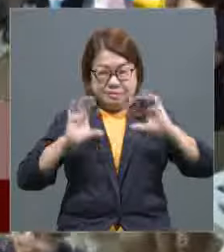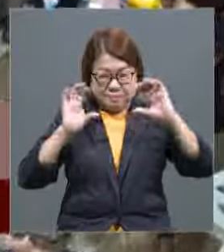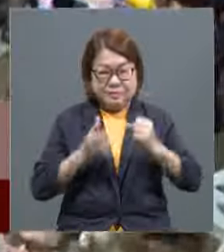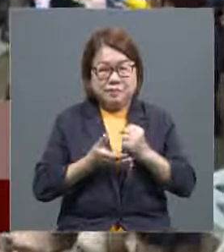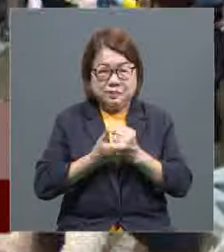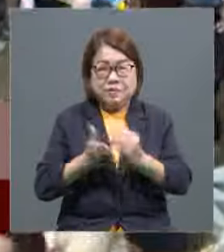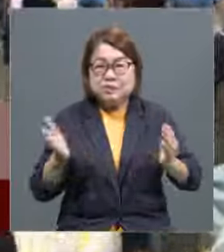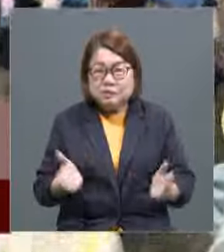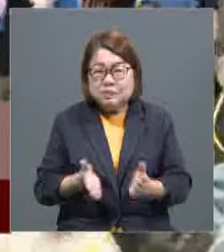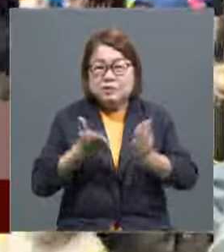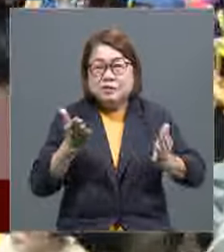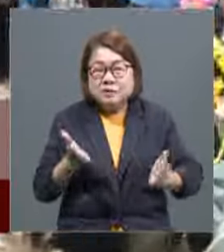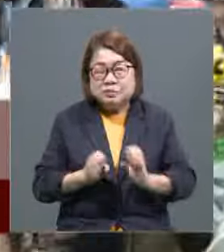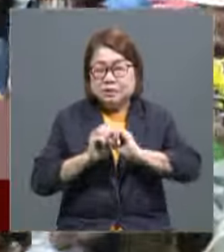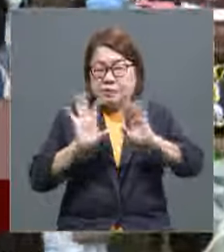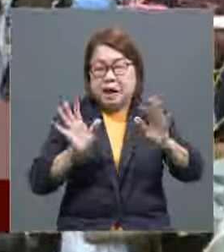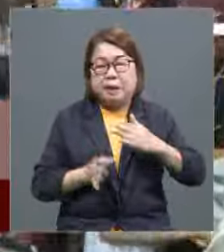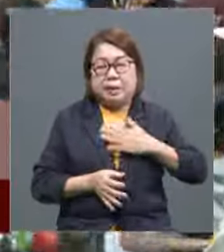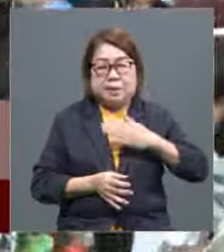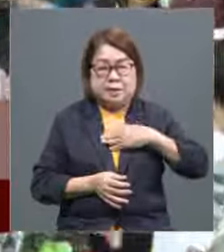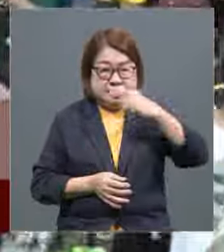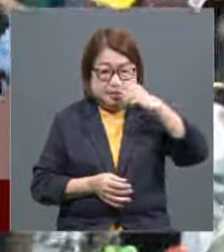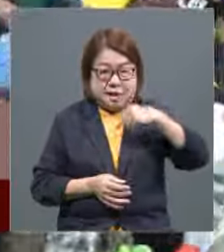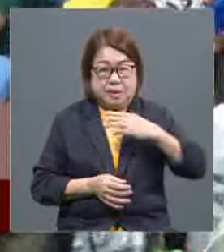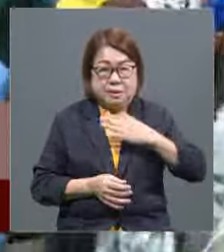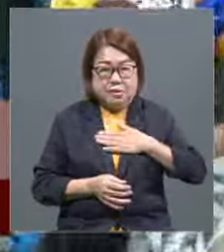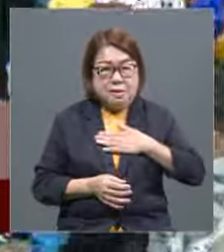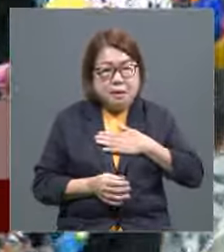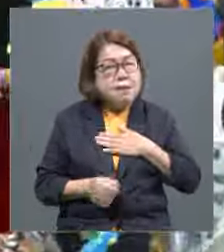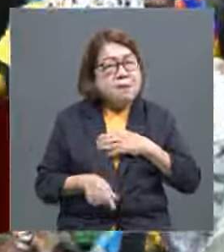ให้เป็นซอฟต์พาวเวอร์ให้ฟีเวอร์แบบกางเกงช้างค่ะ